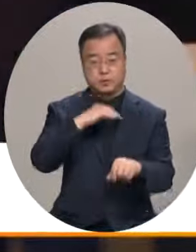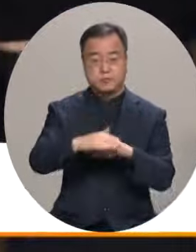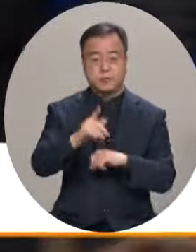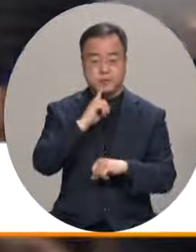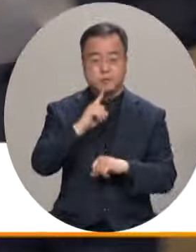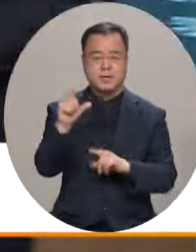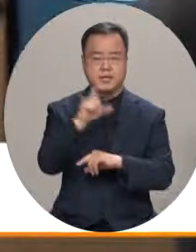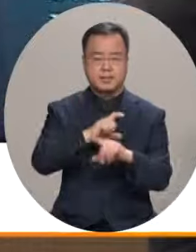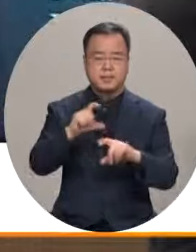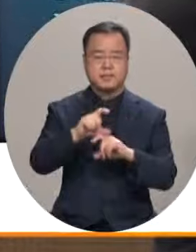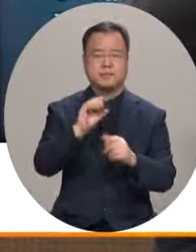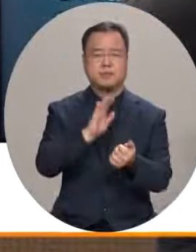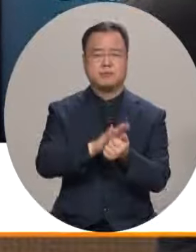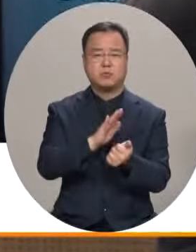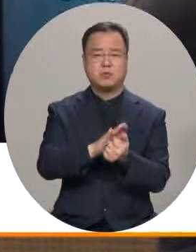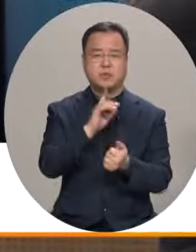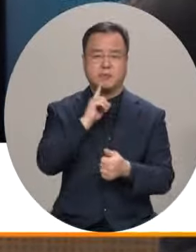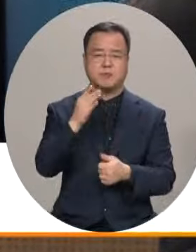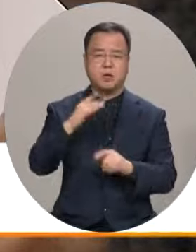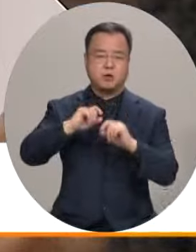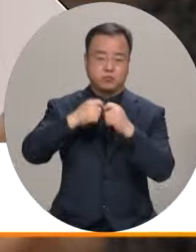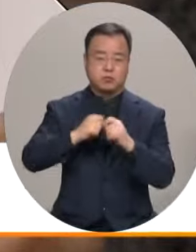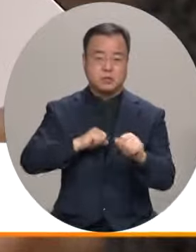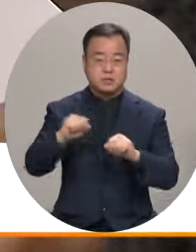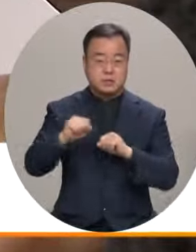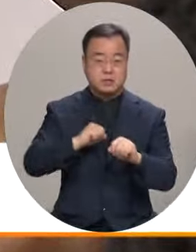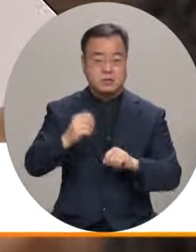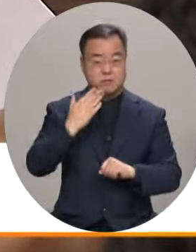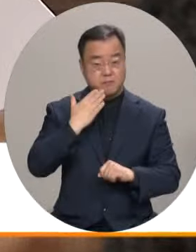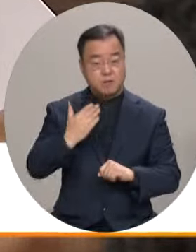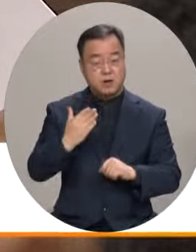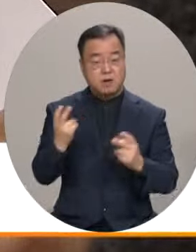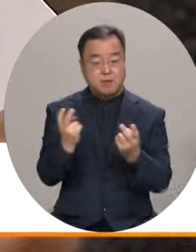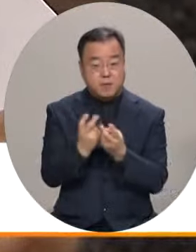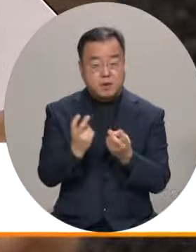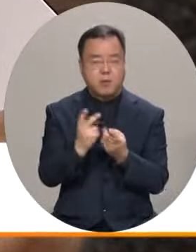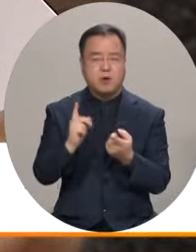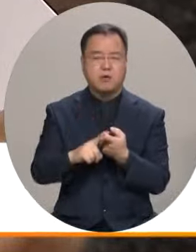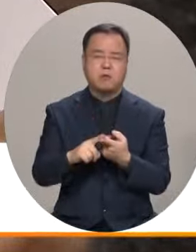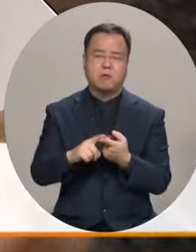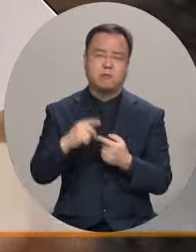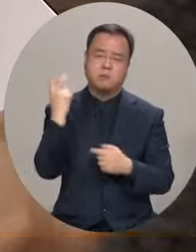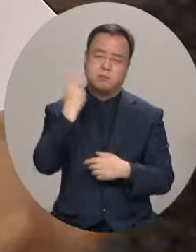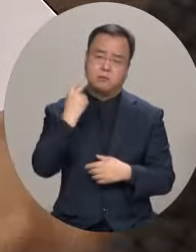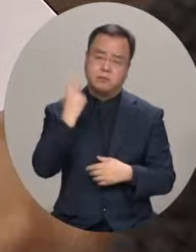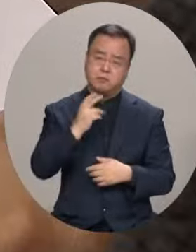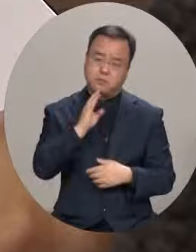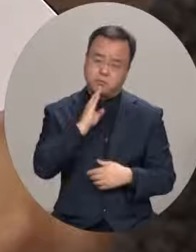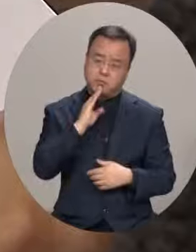보완하겠다고 확인했는데 구체적인 실행 방안이나 실행 가능성에 대해서 충부히 검토했지만